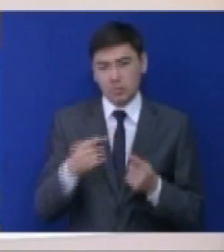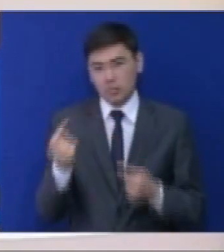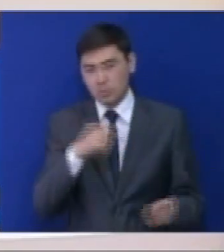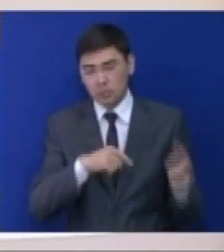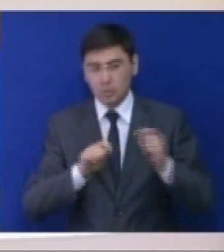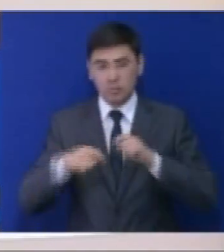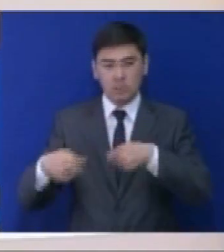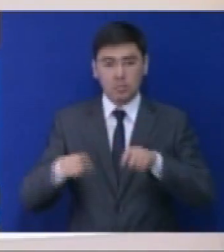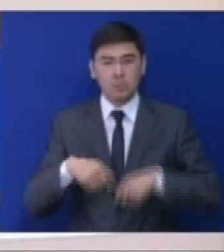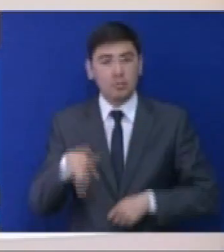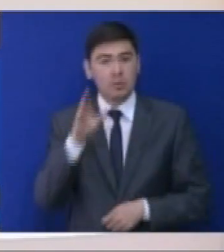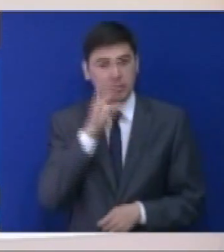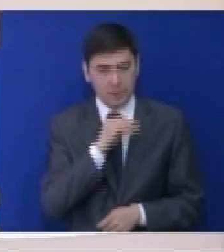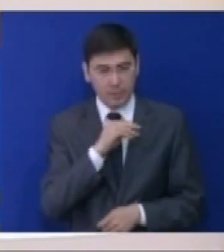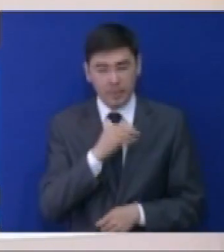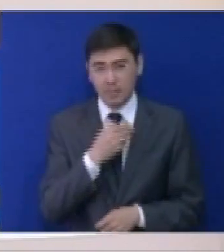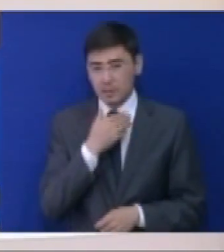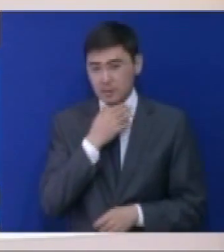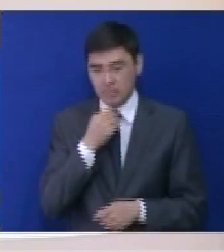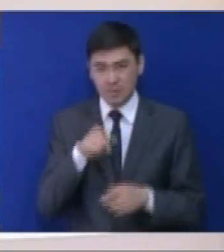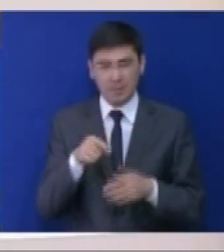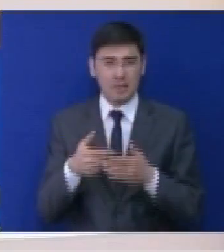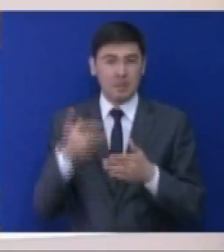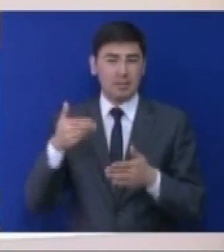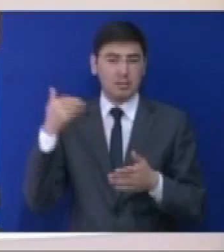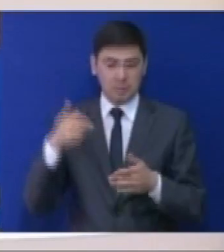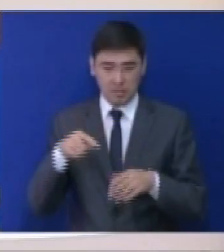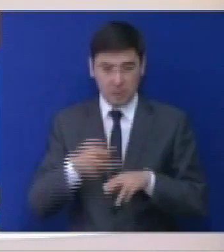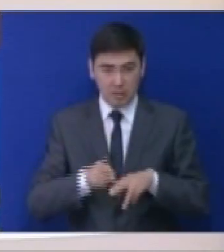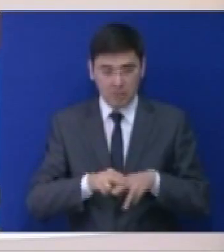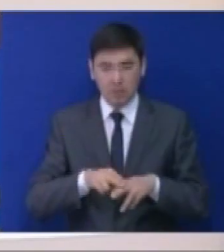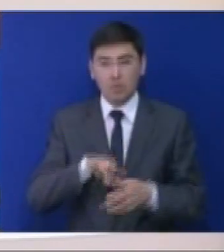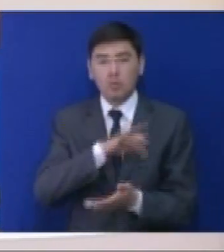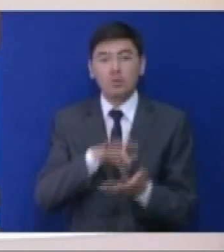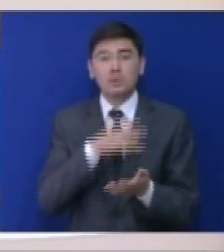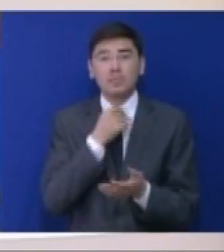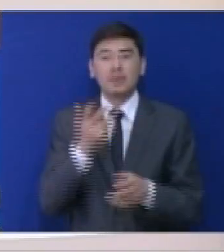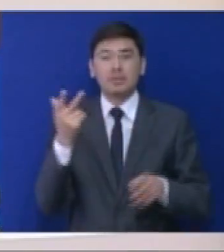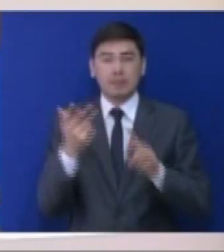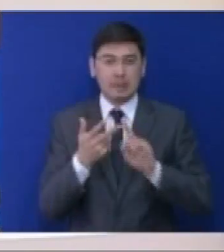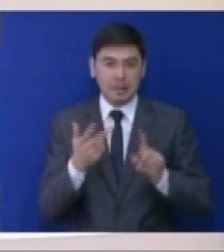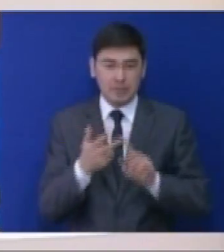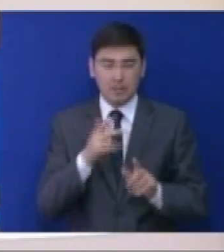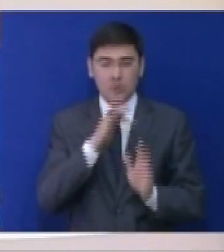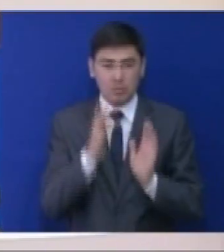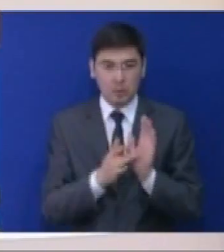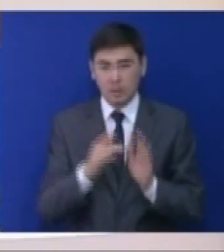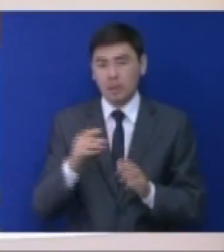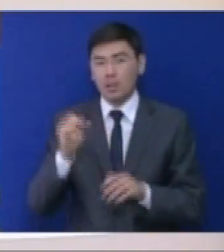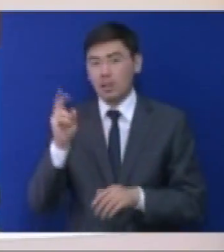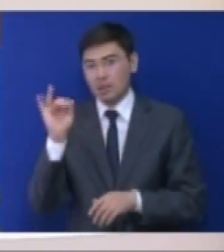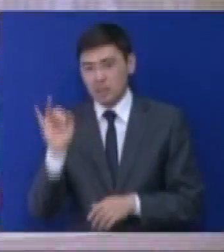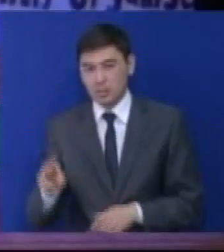кетерлігі, Семей мұндай деңгейдегі конференция өткізіп отырған үшінші қала. Шараға қала әкімі Ермак Сәлімов қатысты.